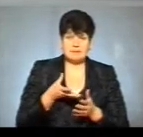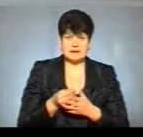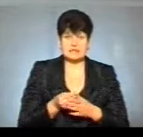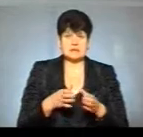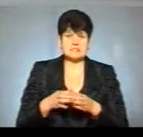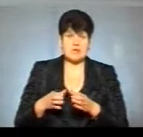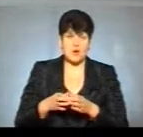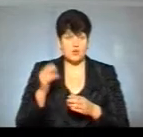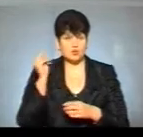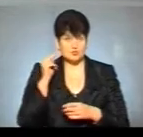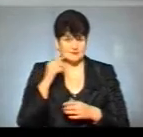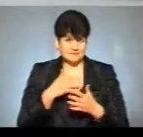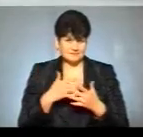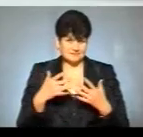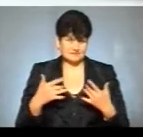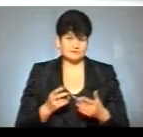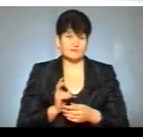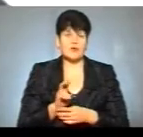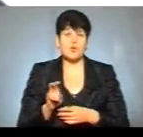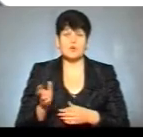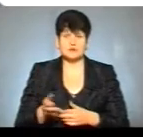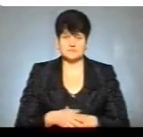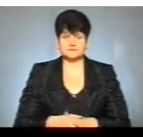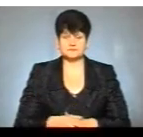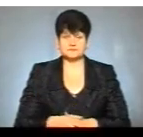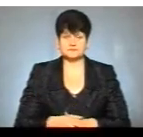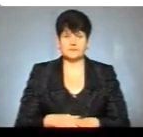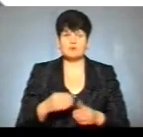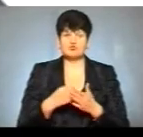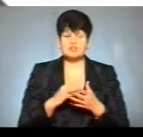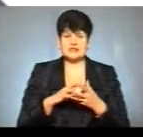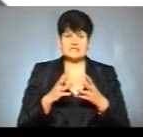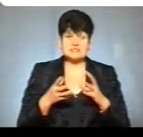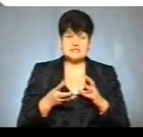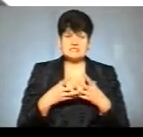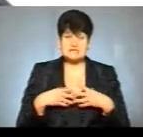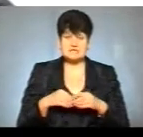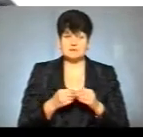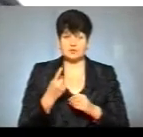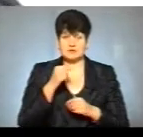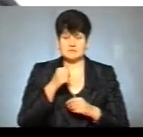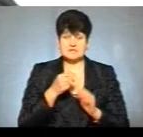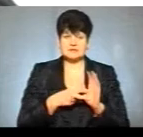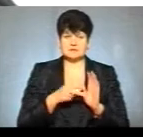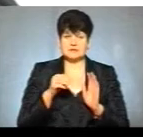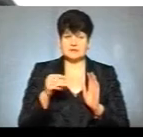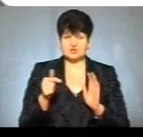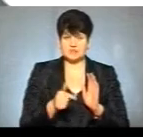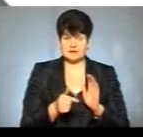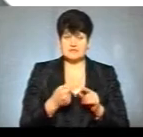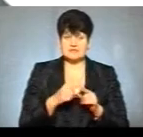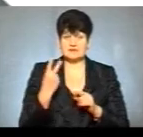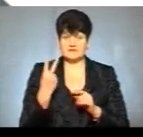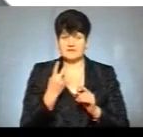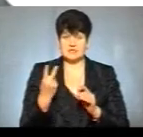гуртки, на які вона ходить. Бюджет сім'ї Миколи Сметани на місяць складає близько 7 тисяч гривень. Це дві